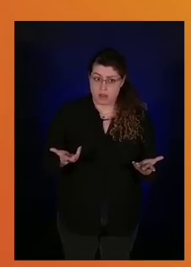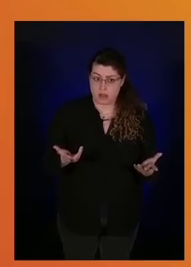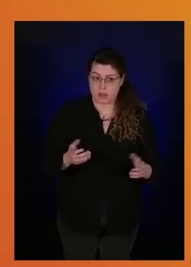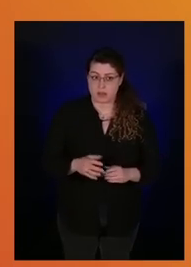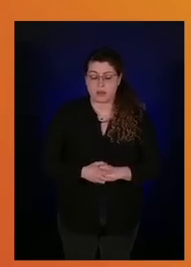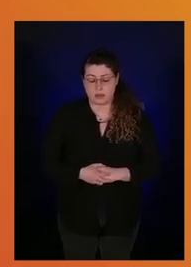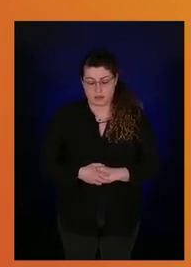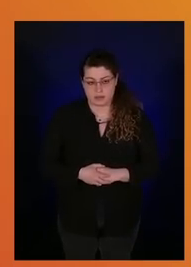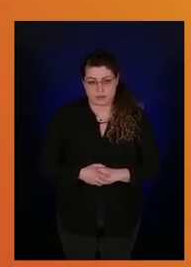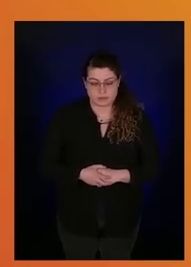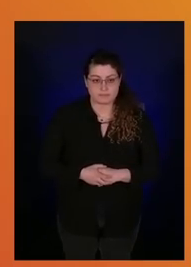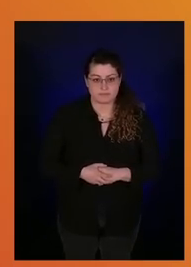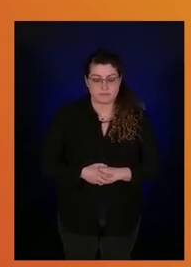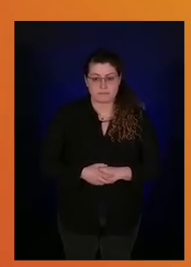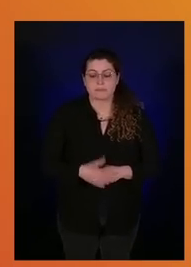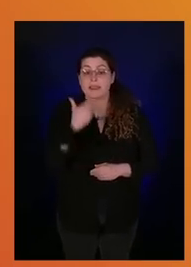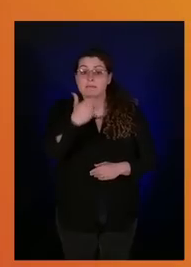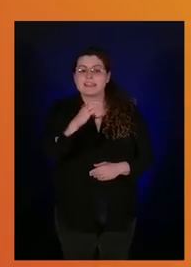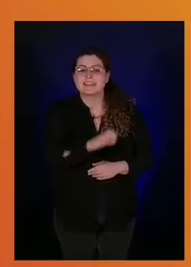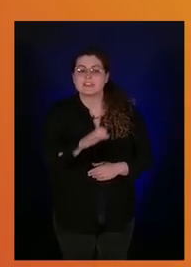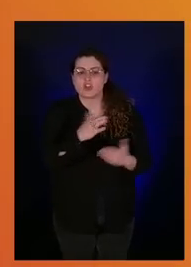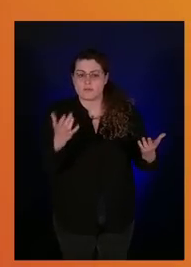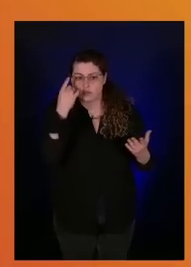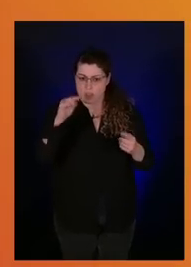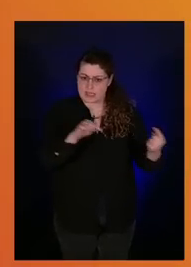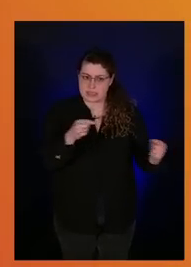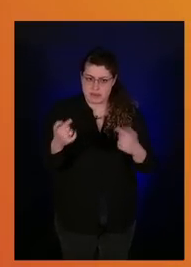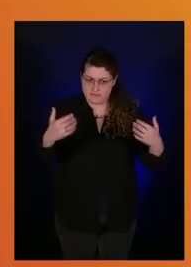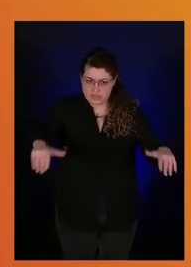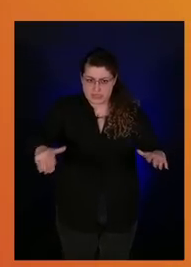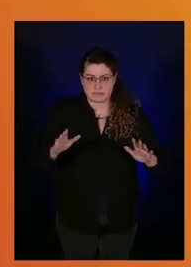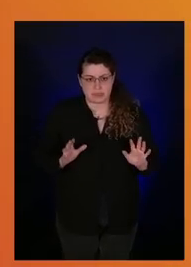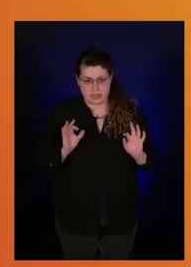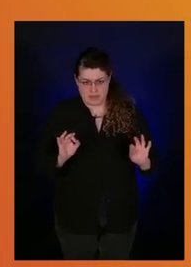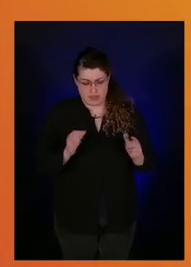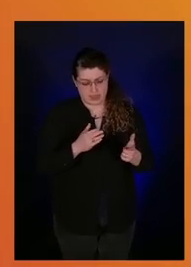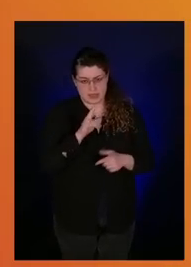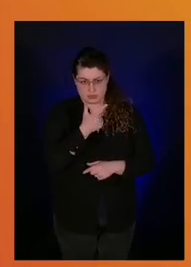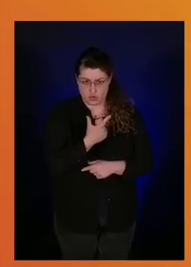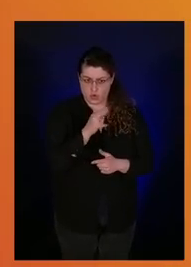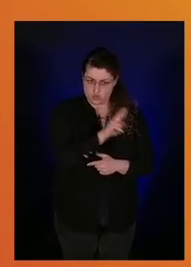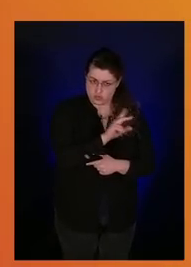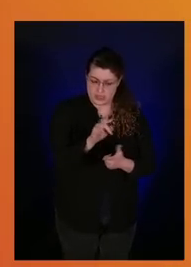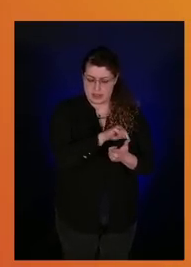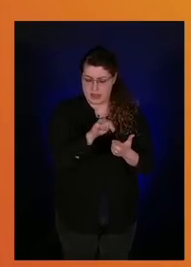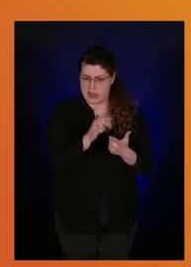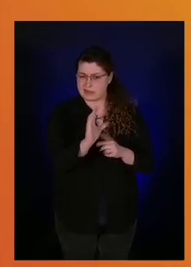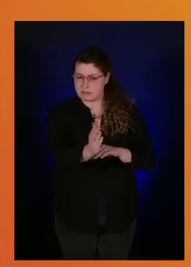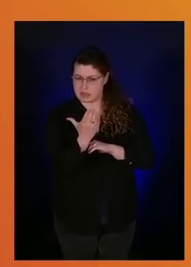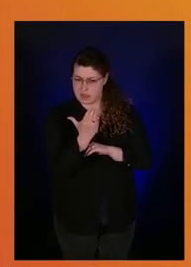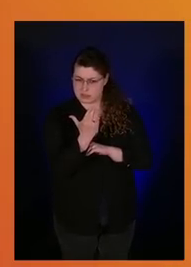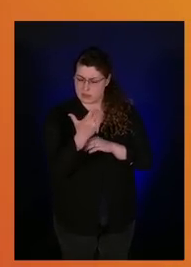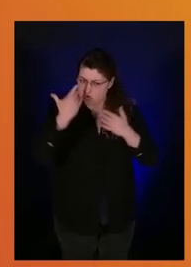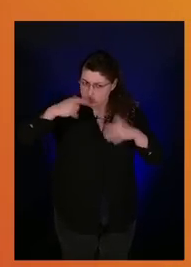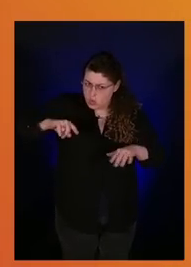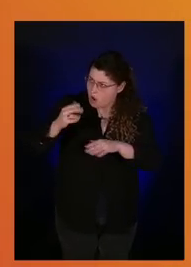Merci Christophe. On arrête les débats, mais il me semble que la question des deux unions départementales en question a été traitée, y